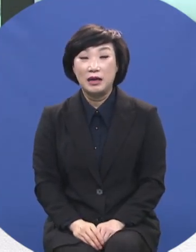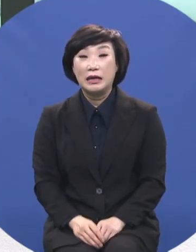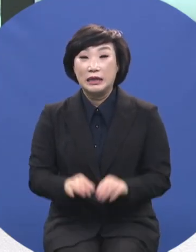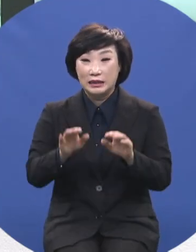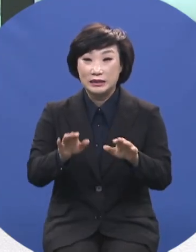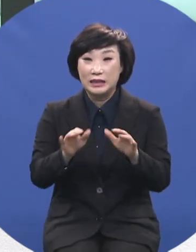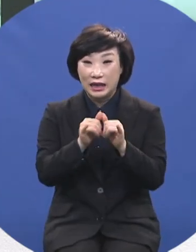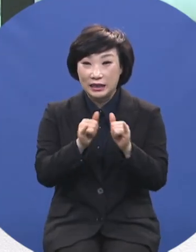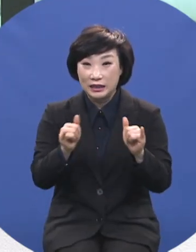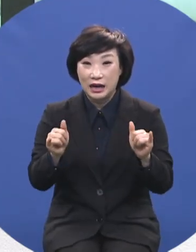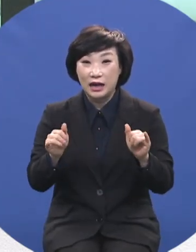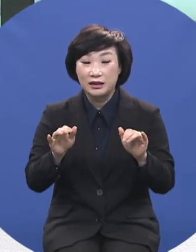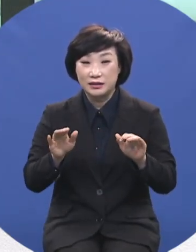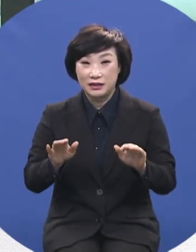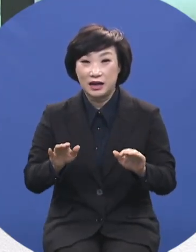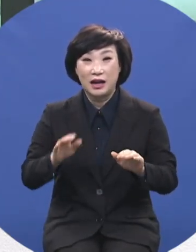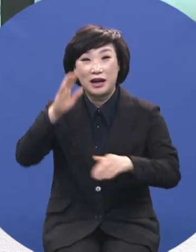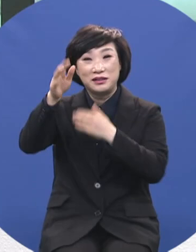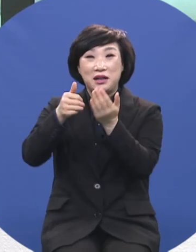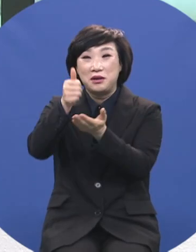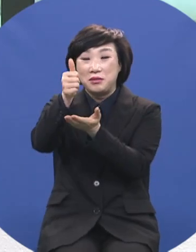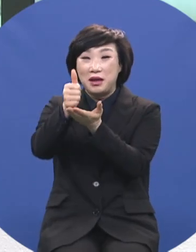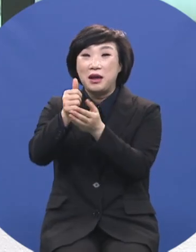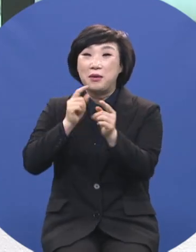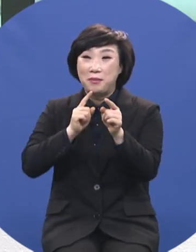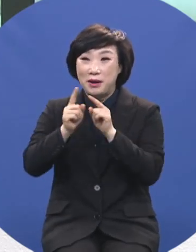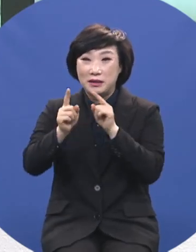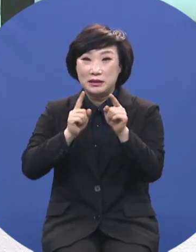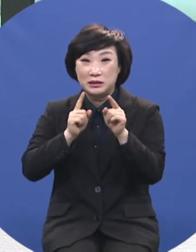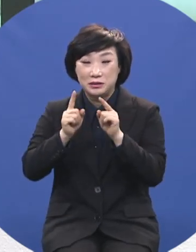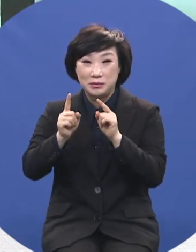그런데 인간은 하나님 말씀에